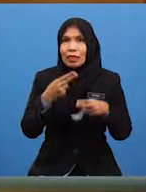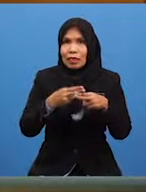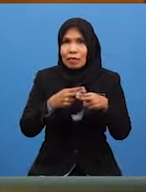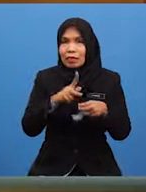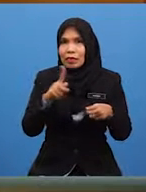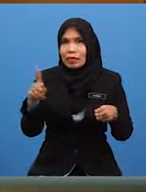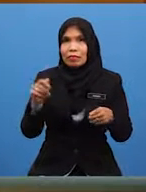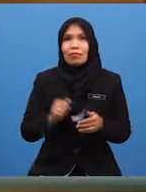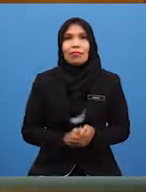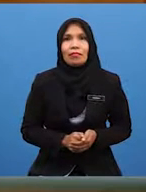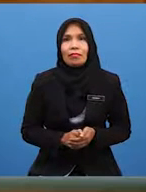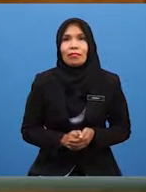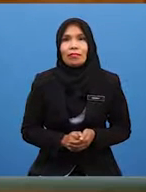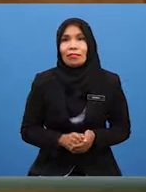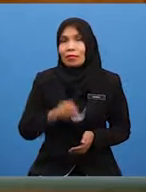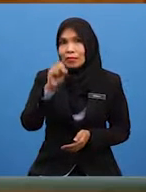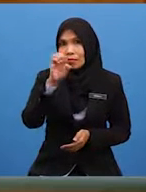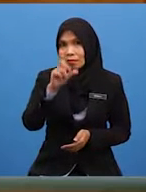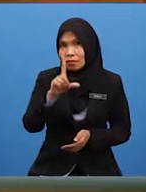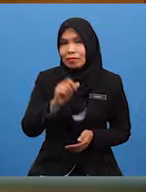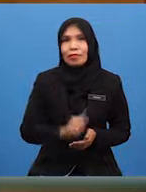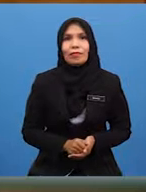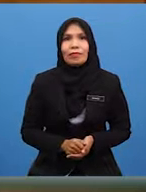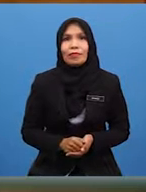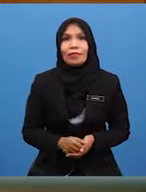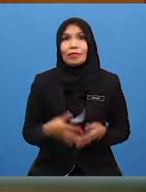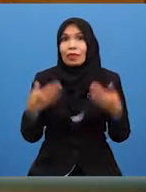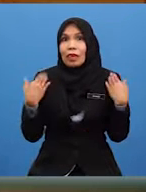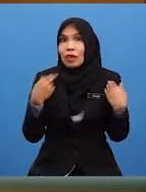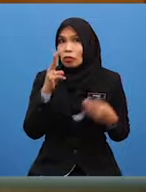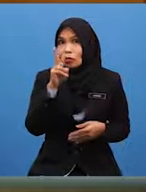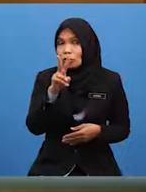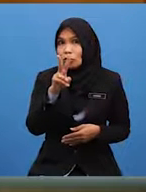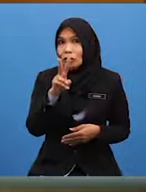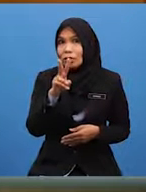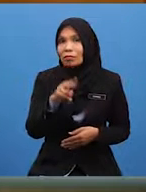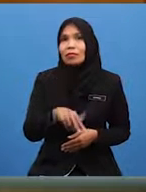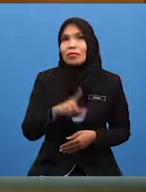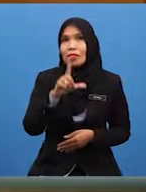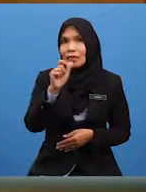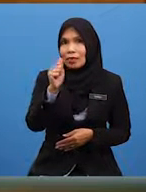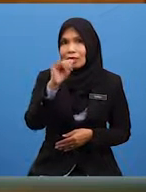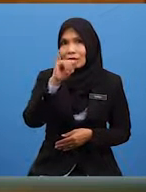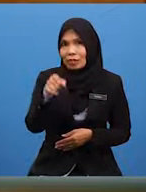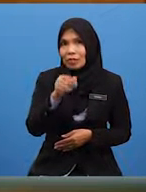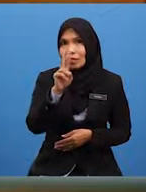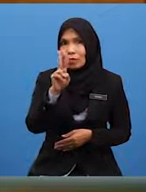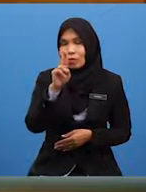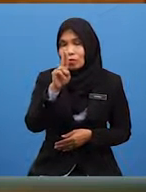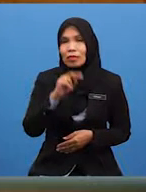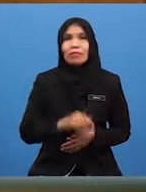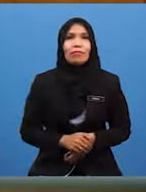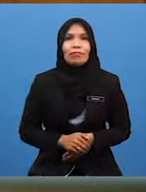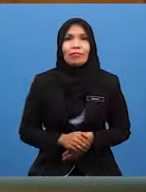sel. Setiap sel mengandungi 2 lajur di mana setiap lajur